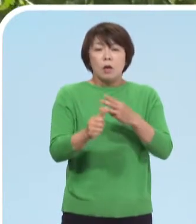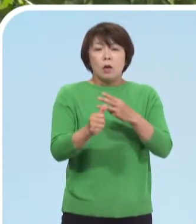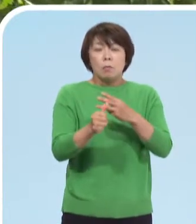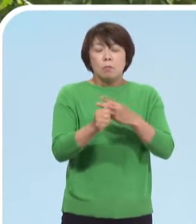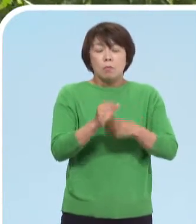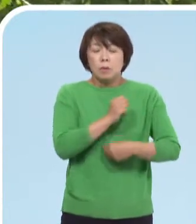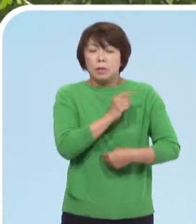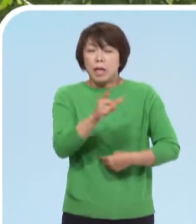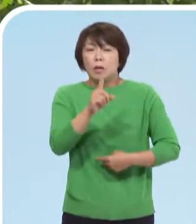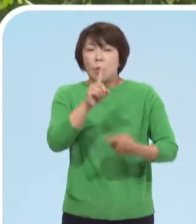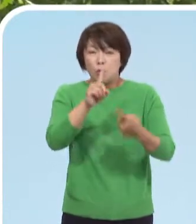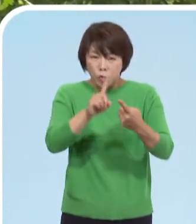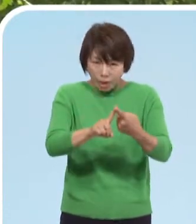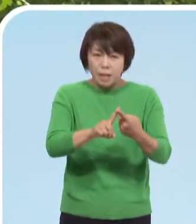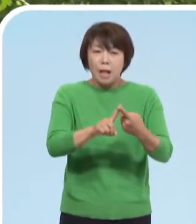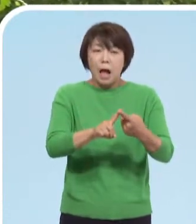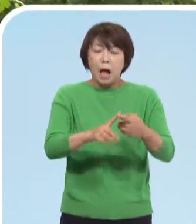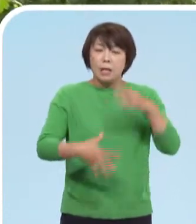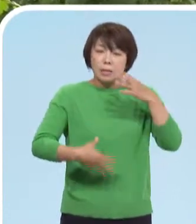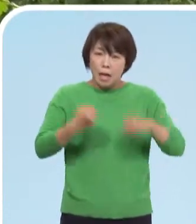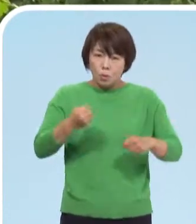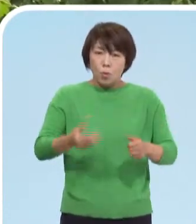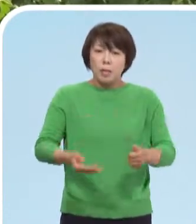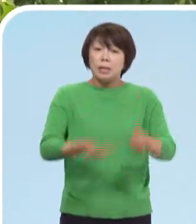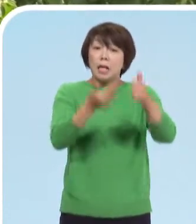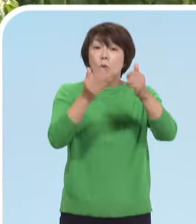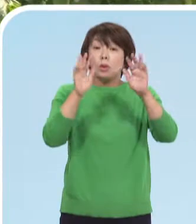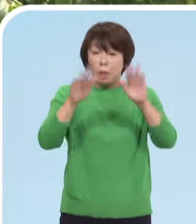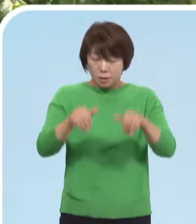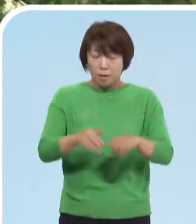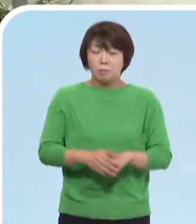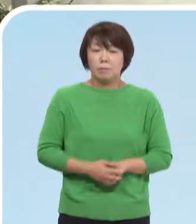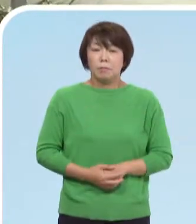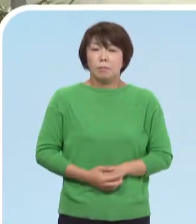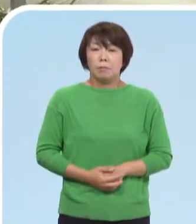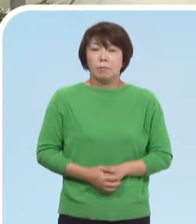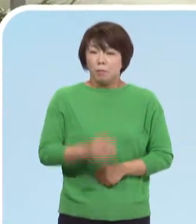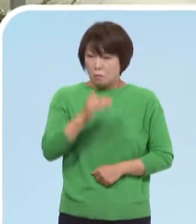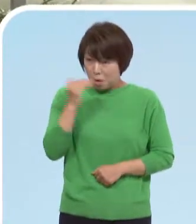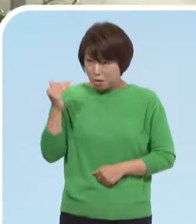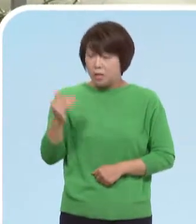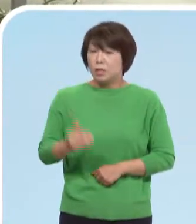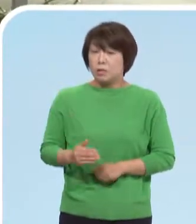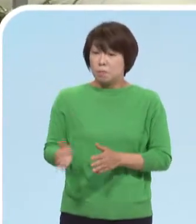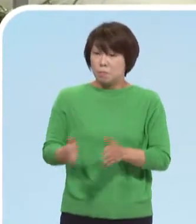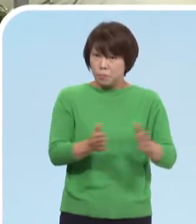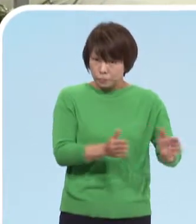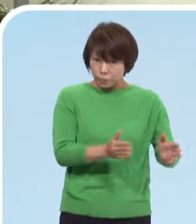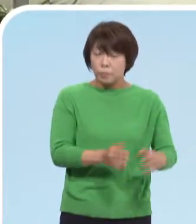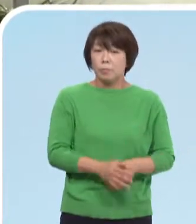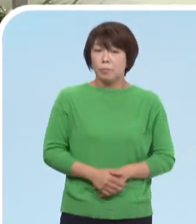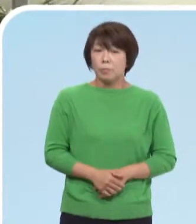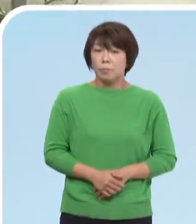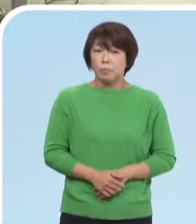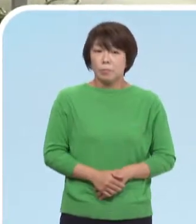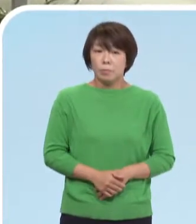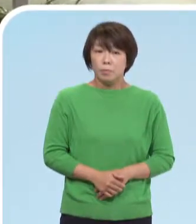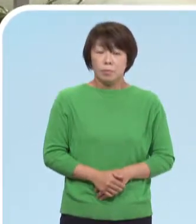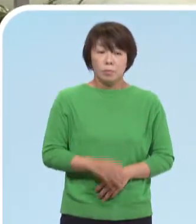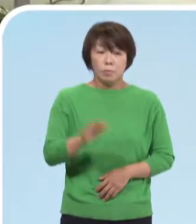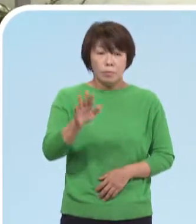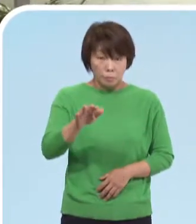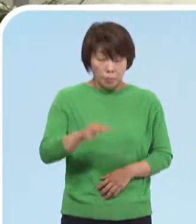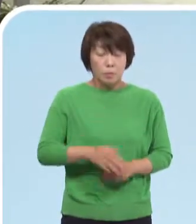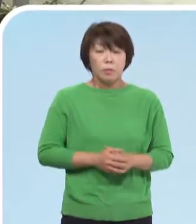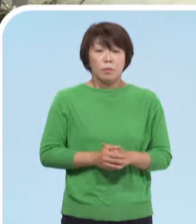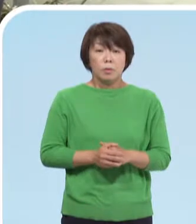動できるようになって本当に積極的な生徒に成長してくれました。 素晴らしい。でところでなんですけども、